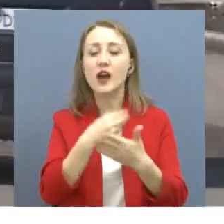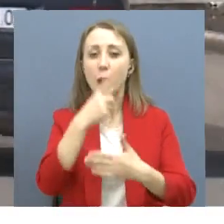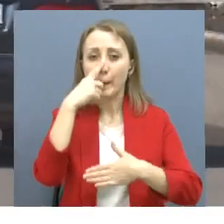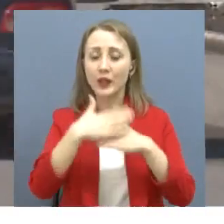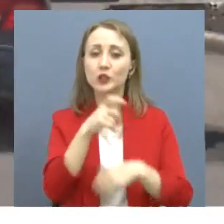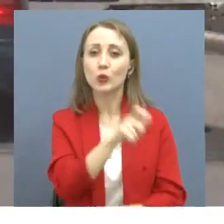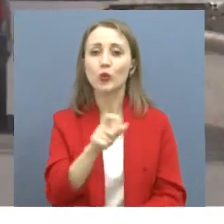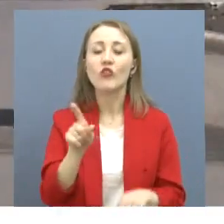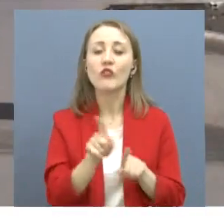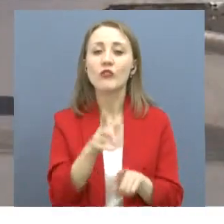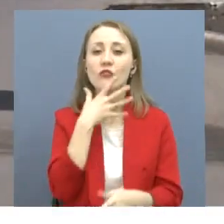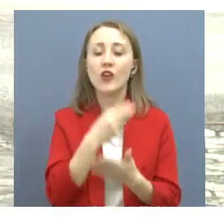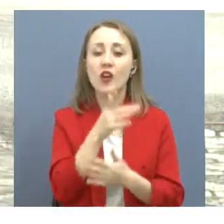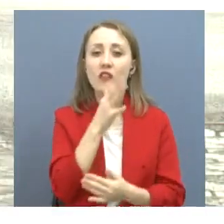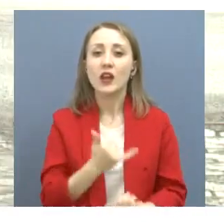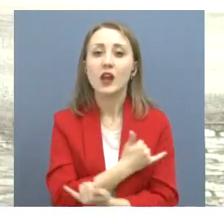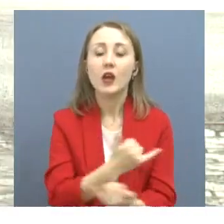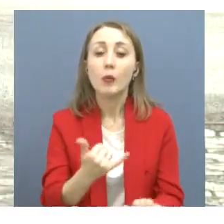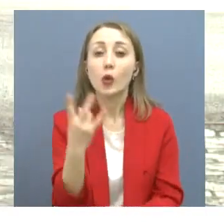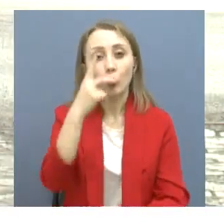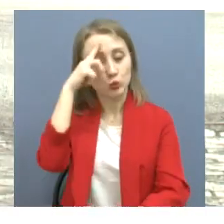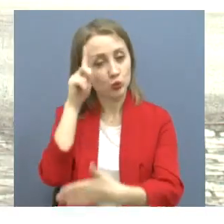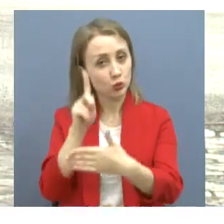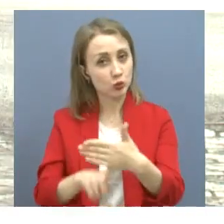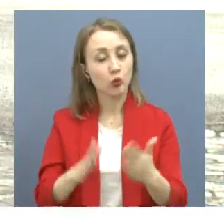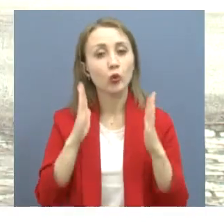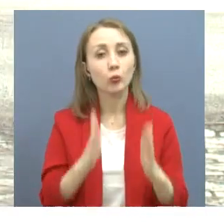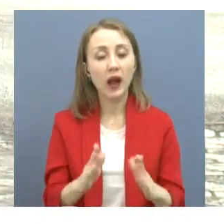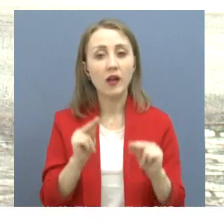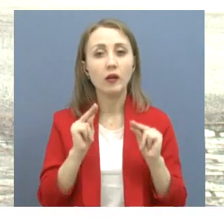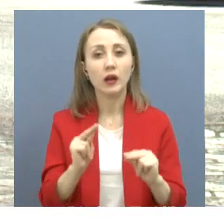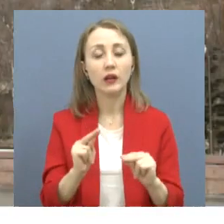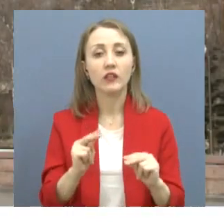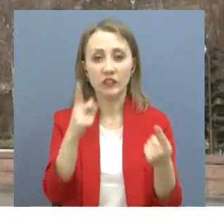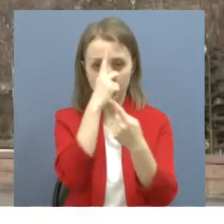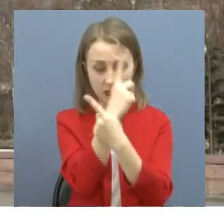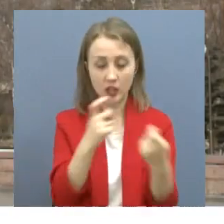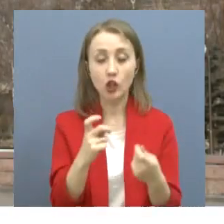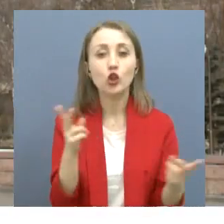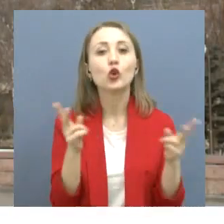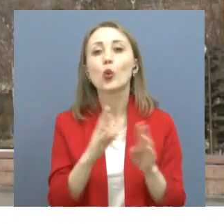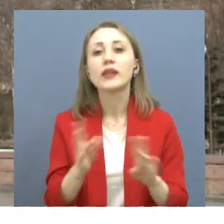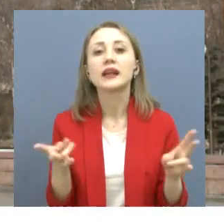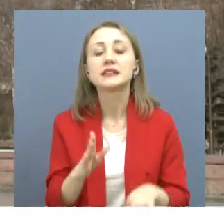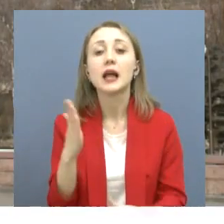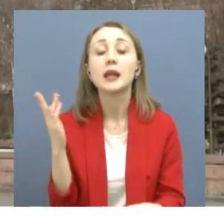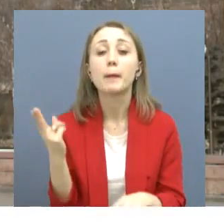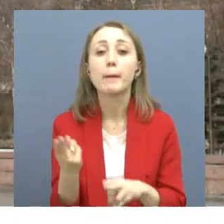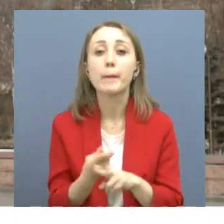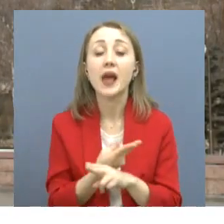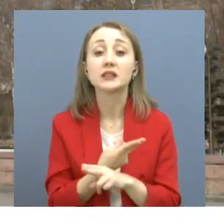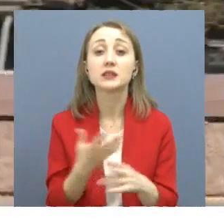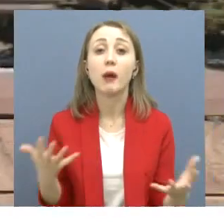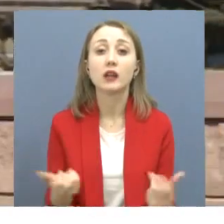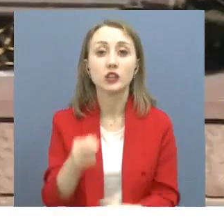подчеркнул необходимость доверять только достоверным источникам. Никто не останется без помощи государства. Здоровье нации, напомнил Елбасы,